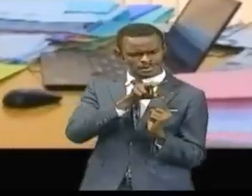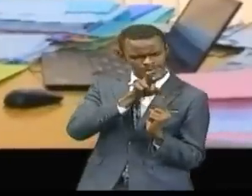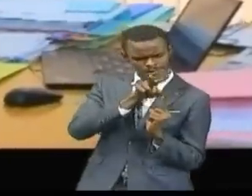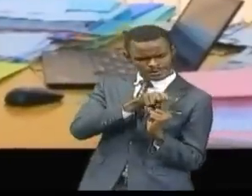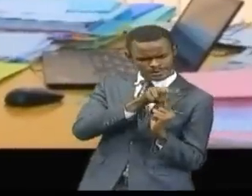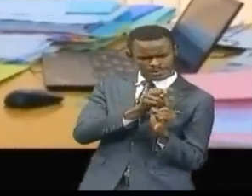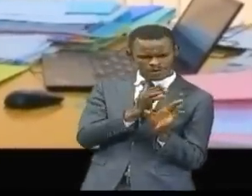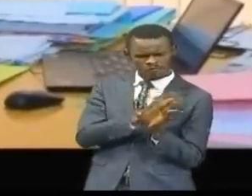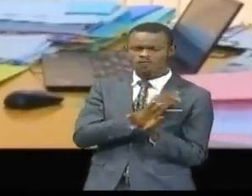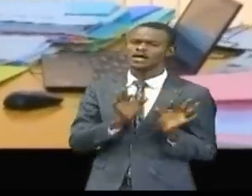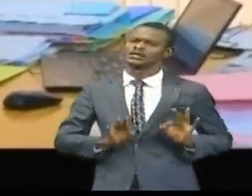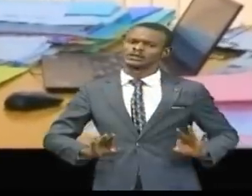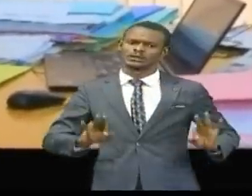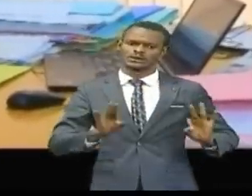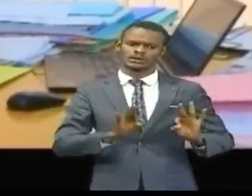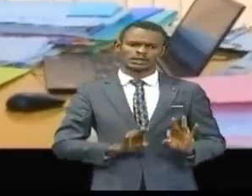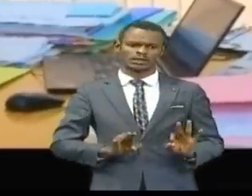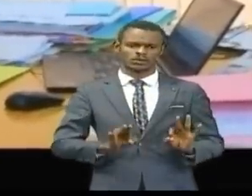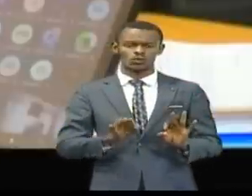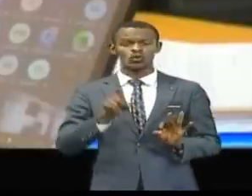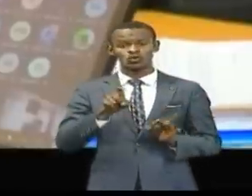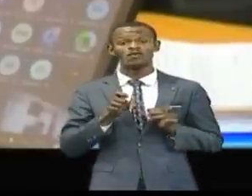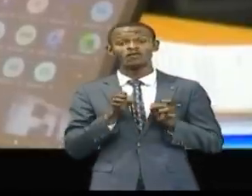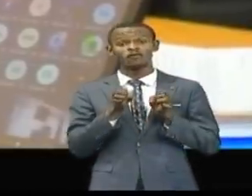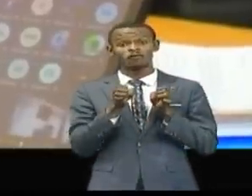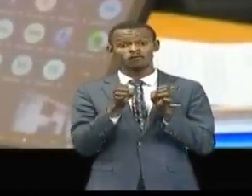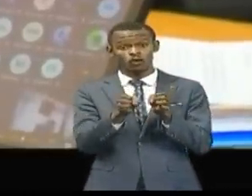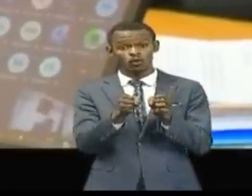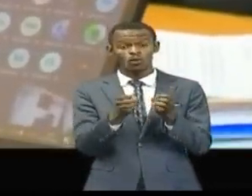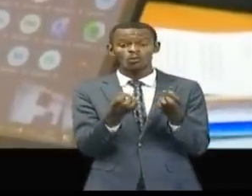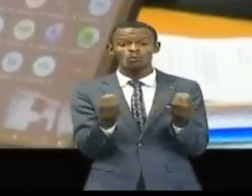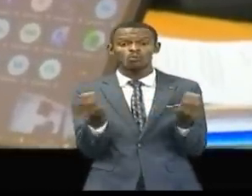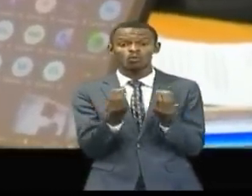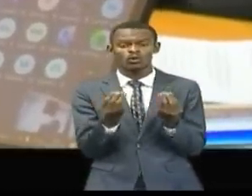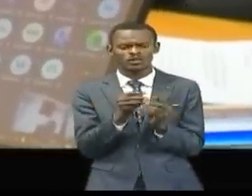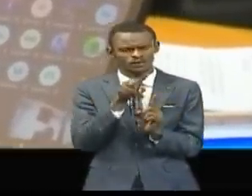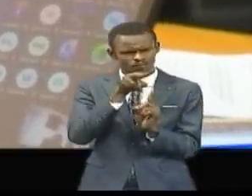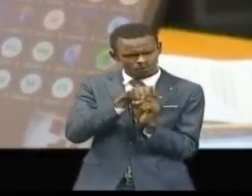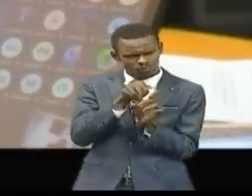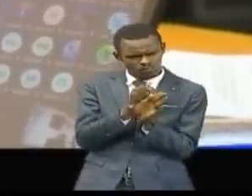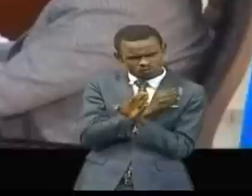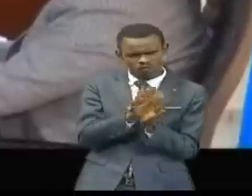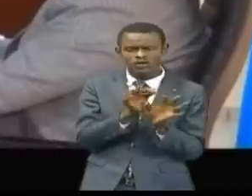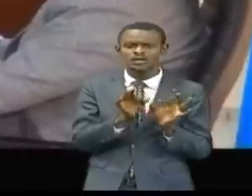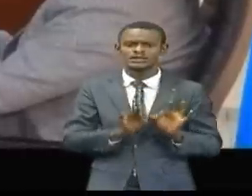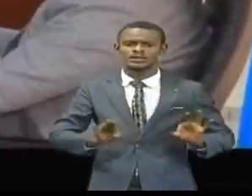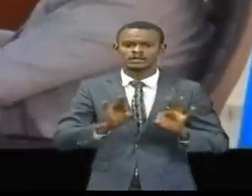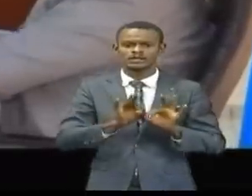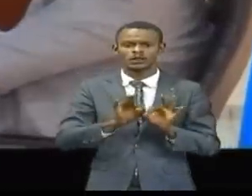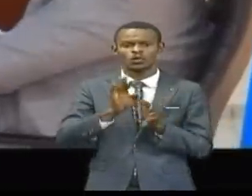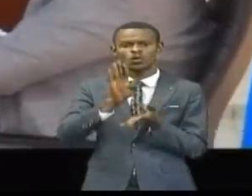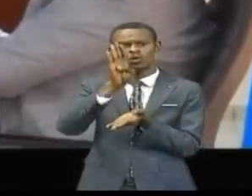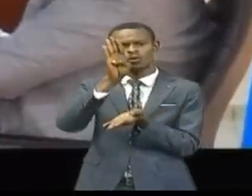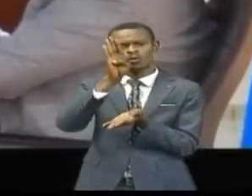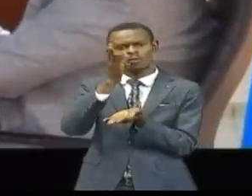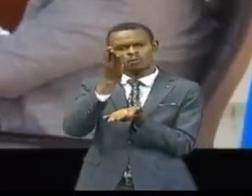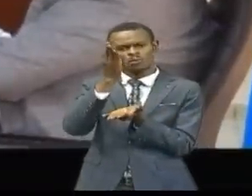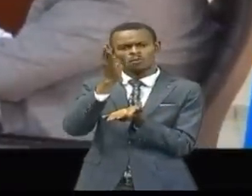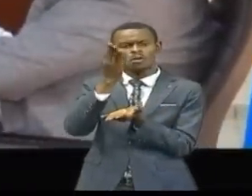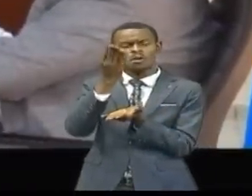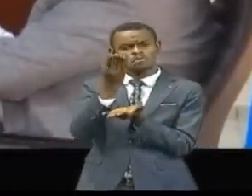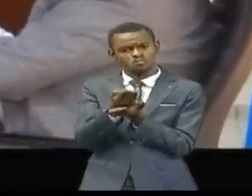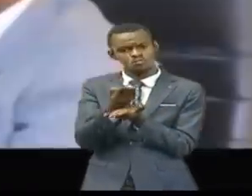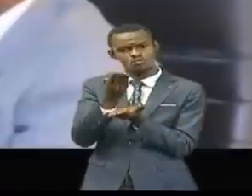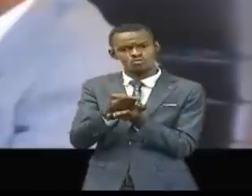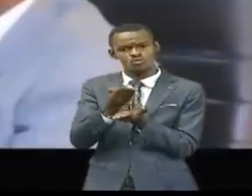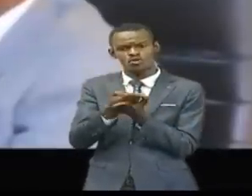majeur sur la soutenabilité budgétaire en cas de retournement de la conjoncture. À